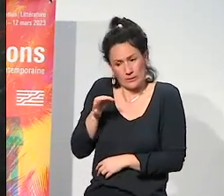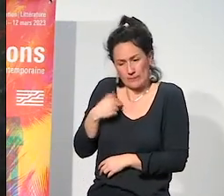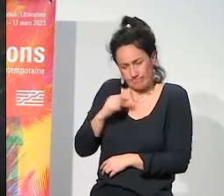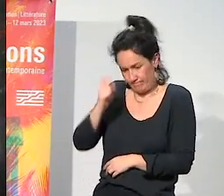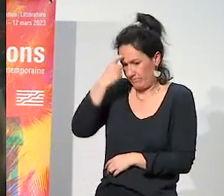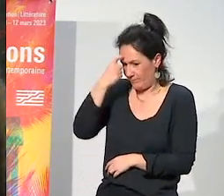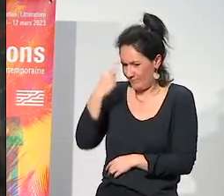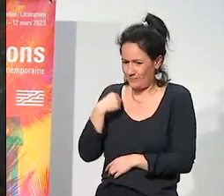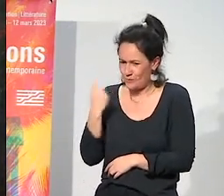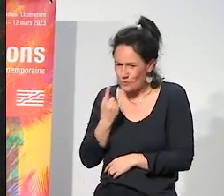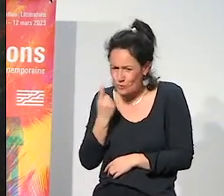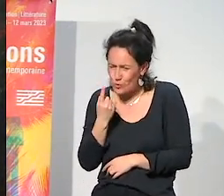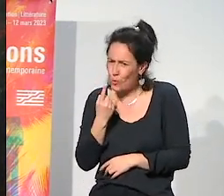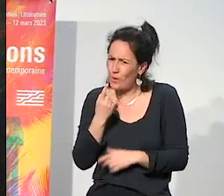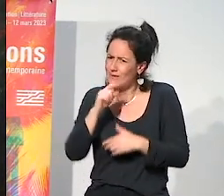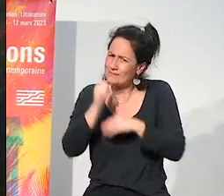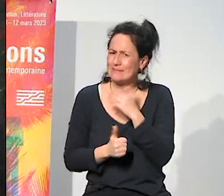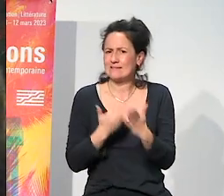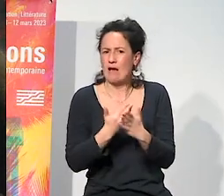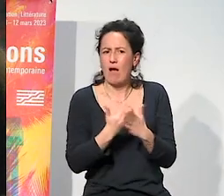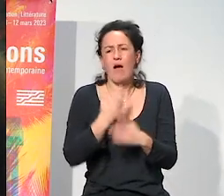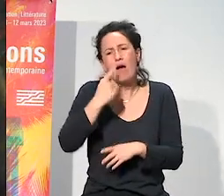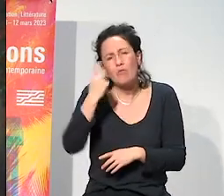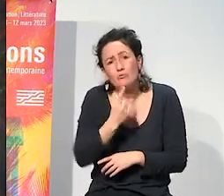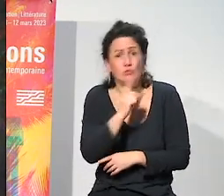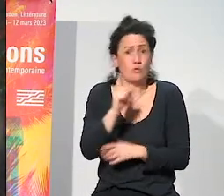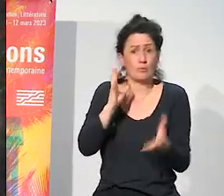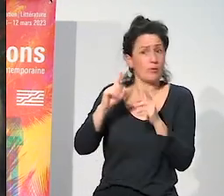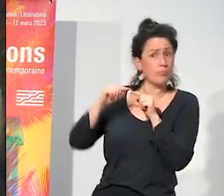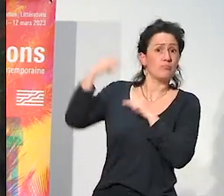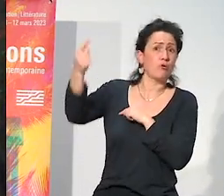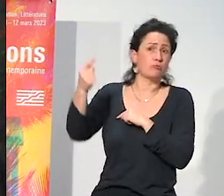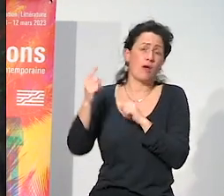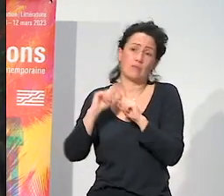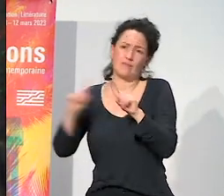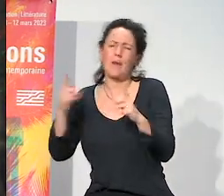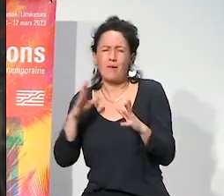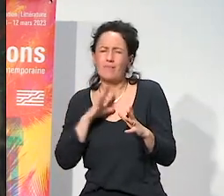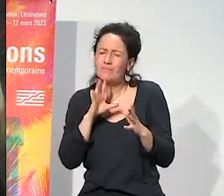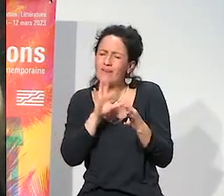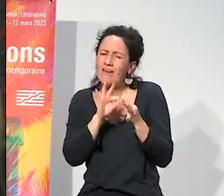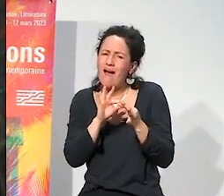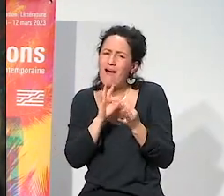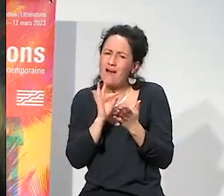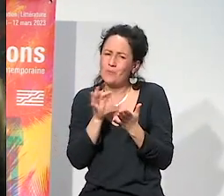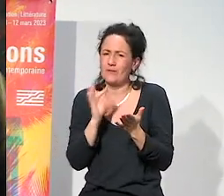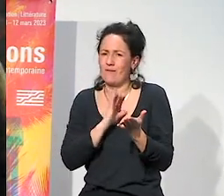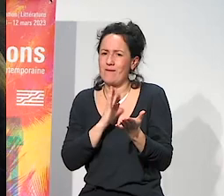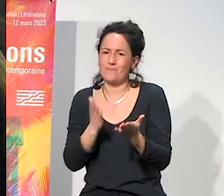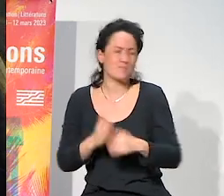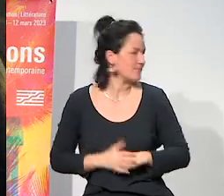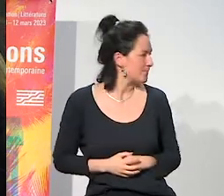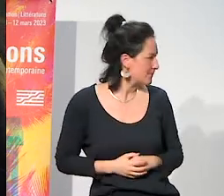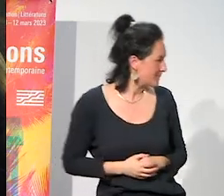que je suis toujours dans ces fils-là. Peut-être pas toujours, peut-être pas la prochaine fois... Mais oui, il y a un rapport. On a commencé